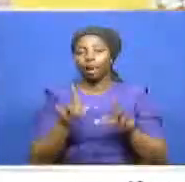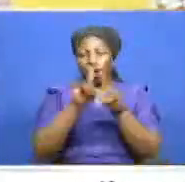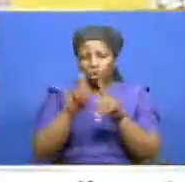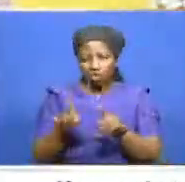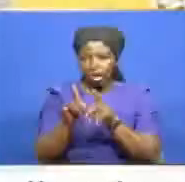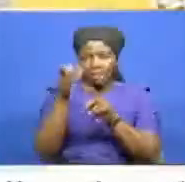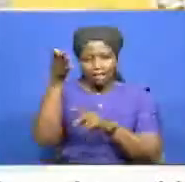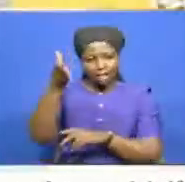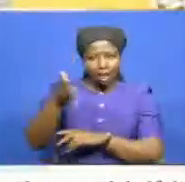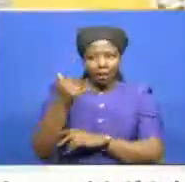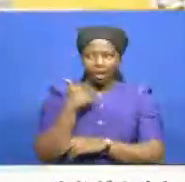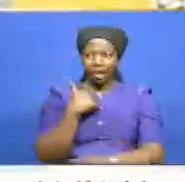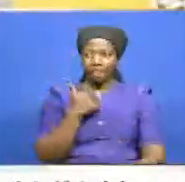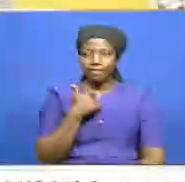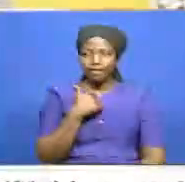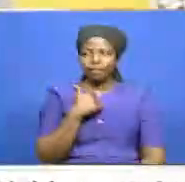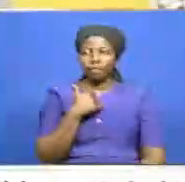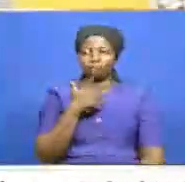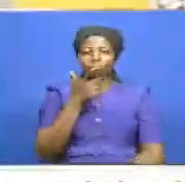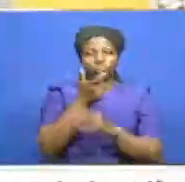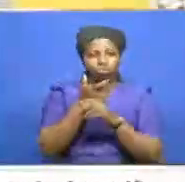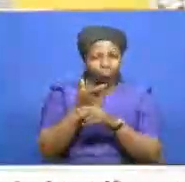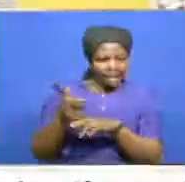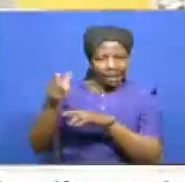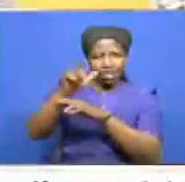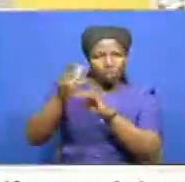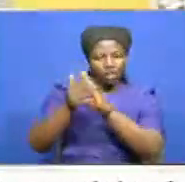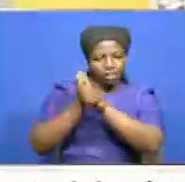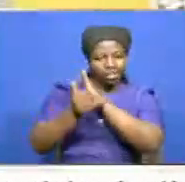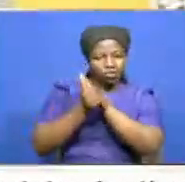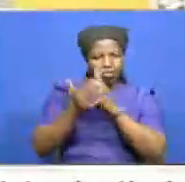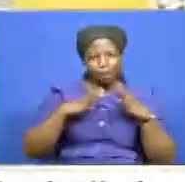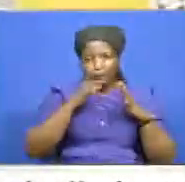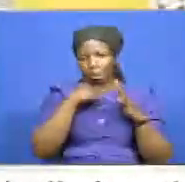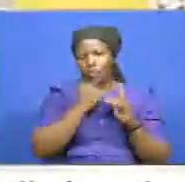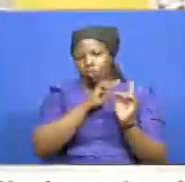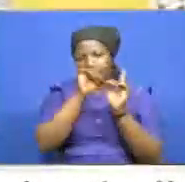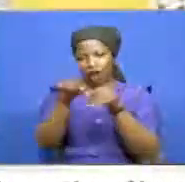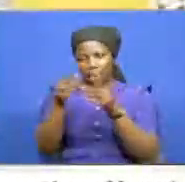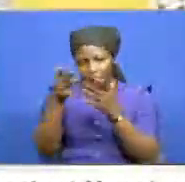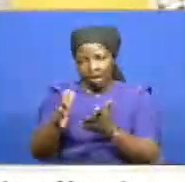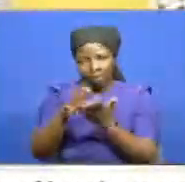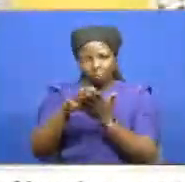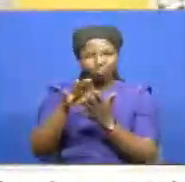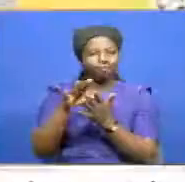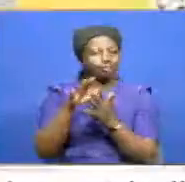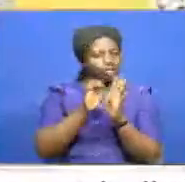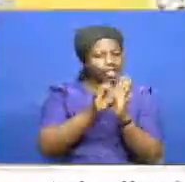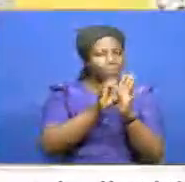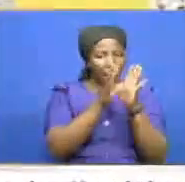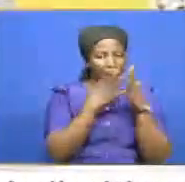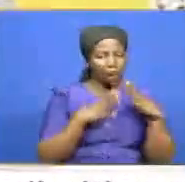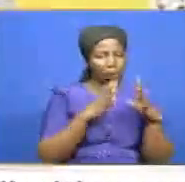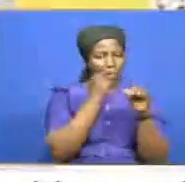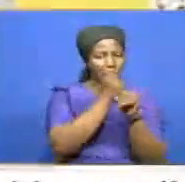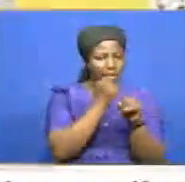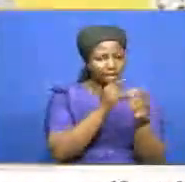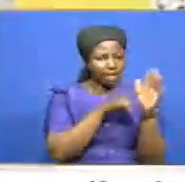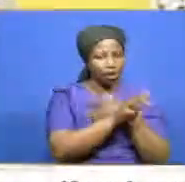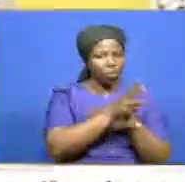ya kuongeza ujuzi kwa wale wamepitia huko, kama wale wanafanya kazi tayari kwa makampuni za